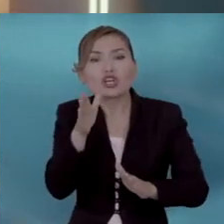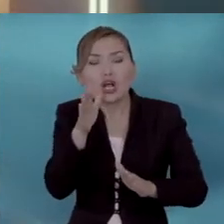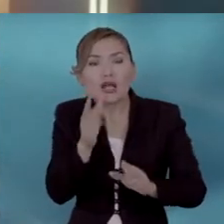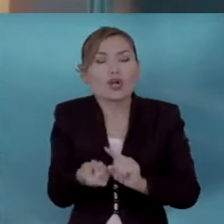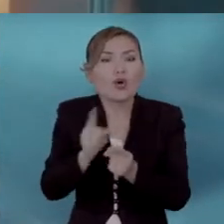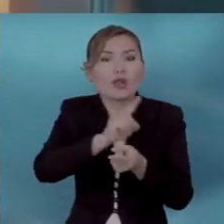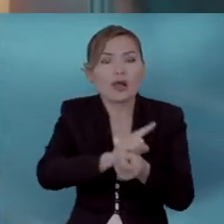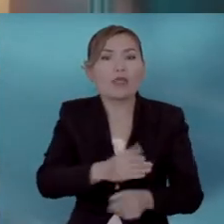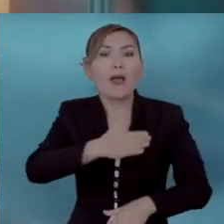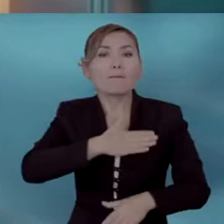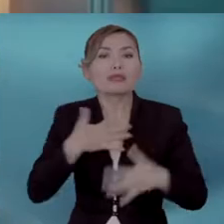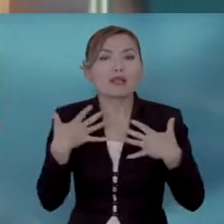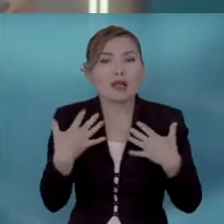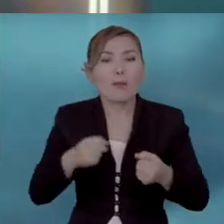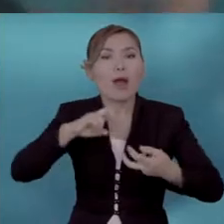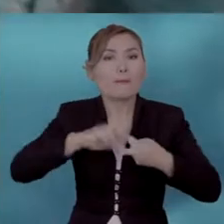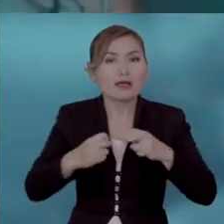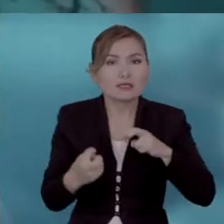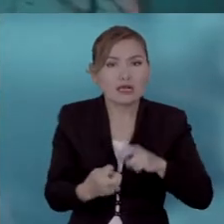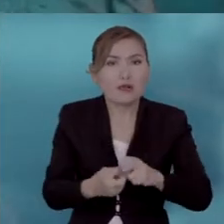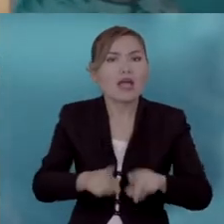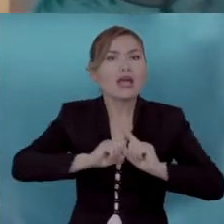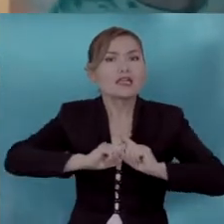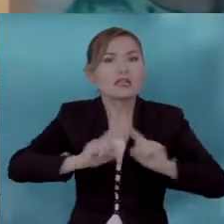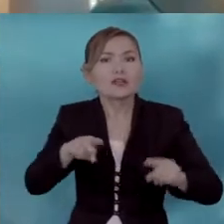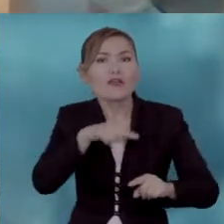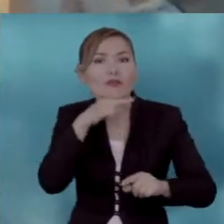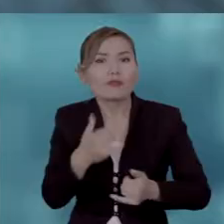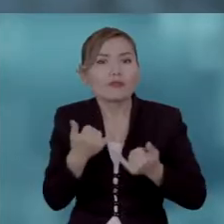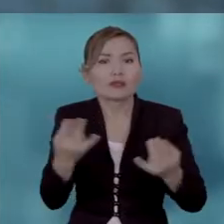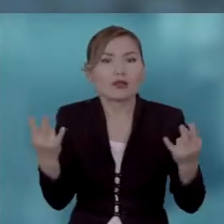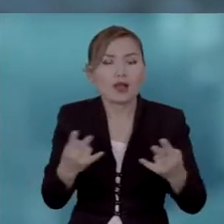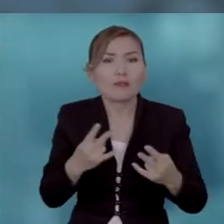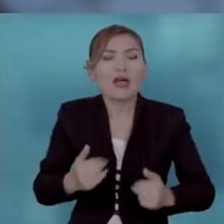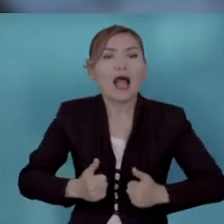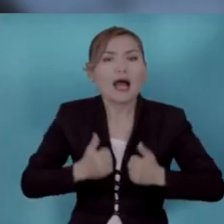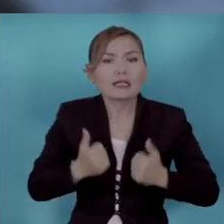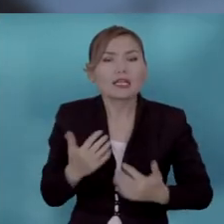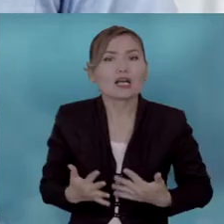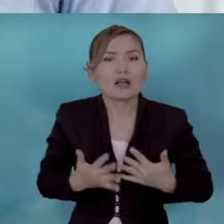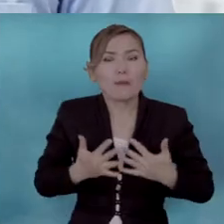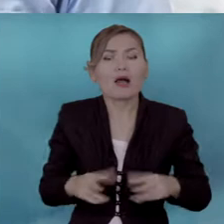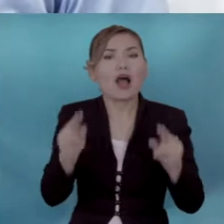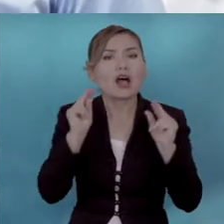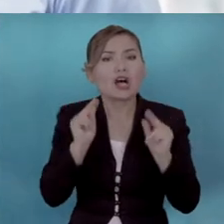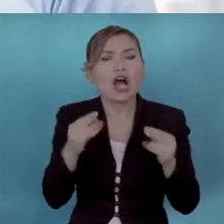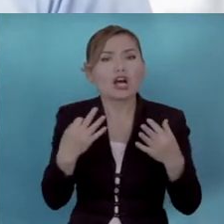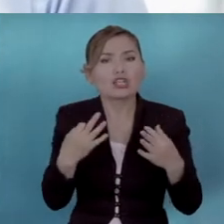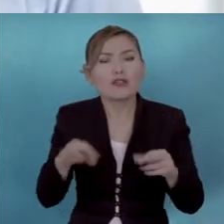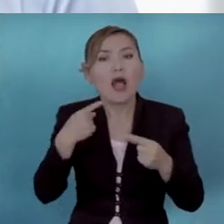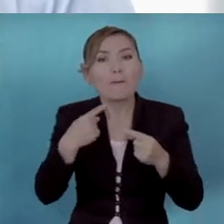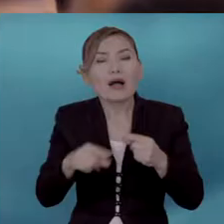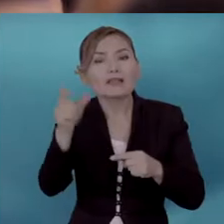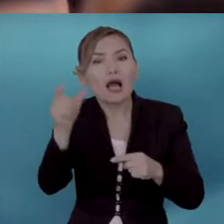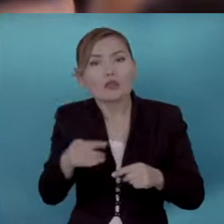дәуірінде менталдық денсаулық мәселелері ерекше мәнге ие болып отыр. Ынта жігер, ашықтық, басқалардың